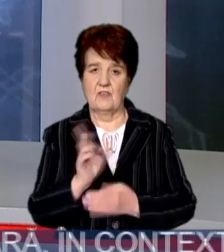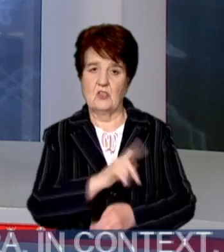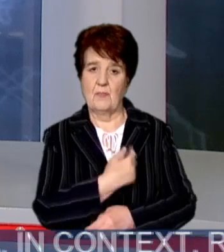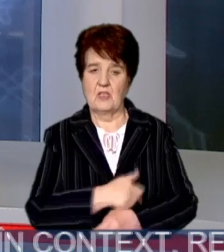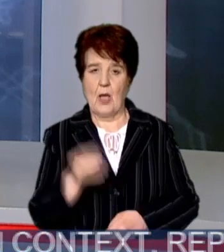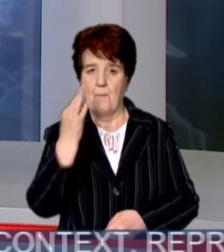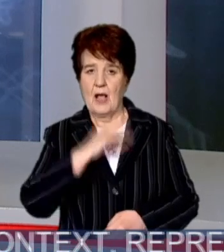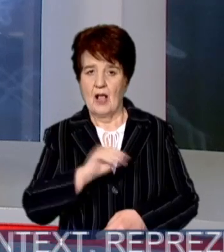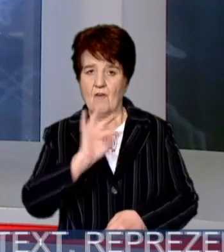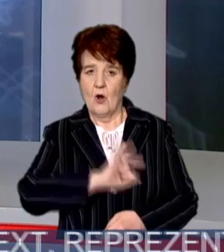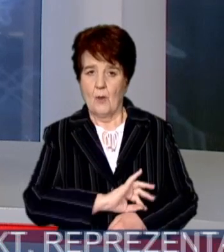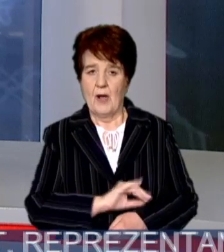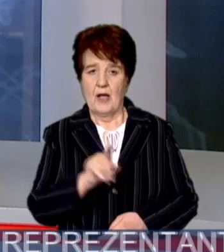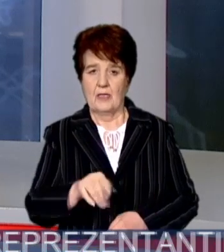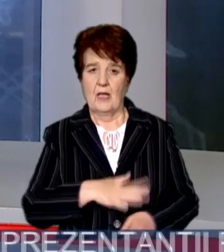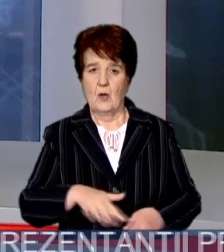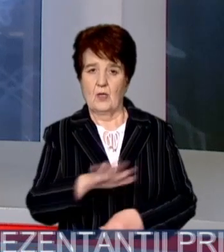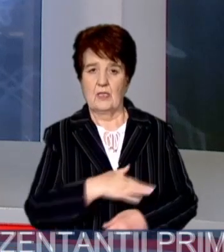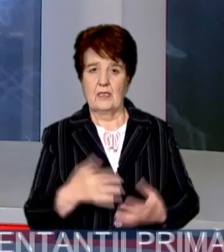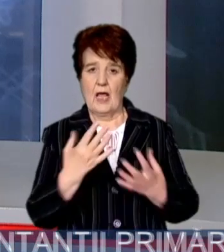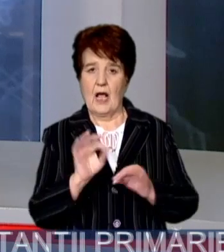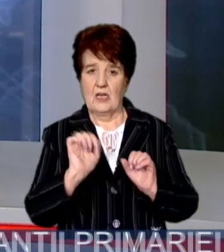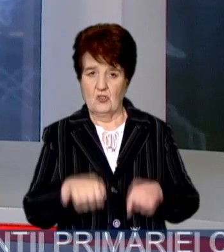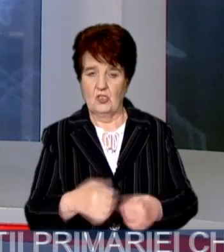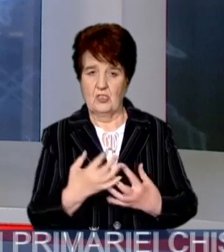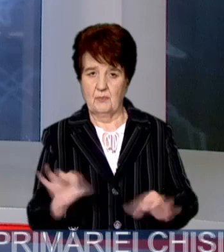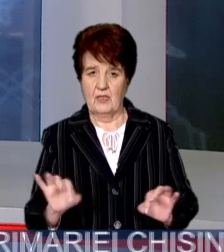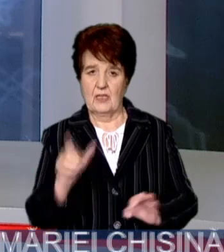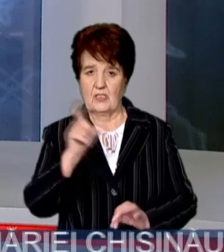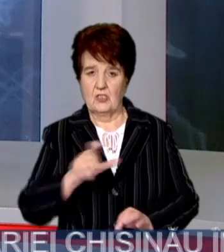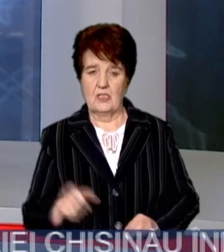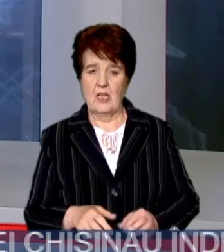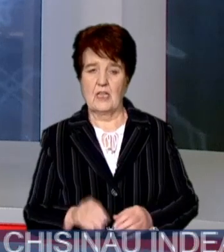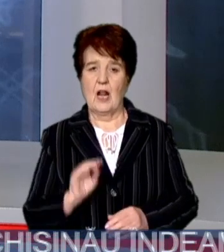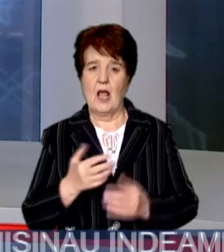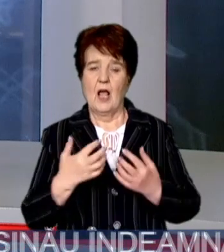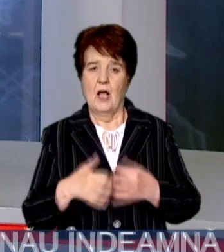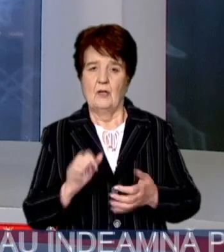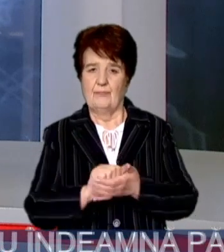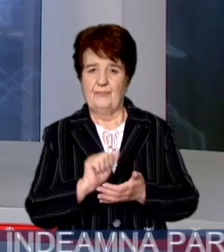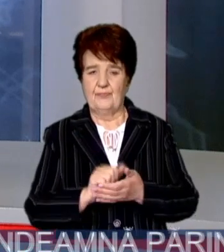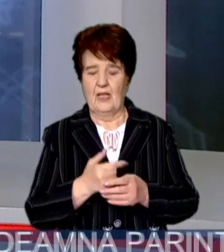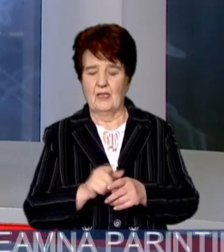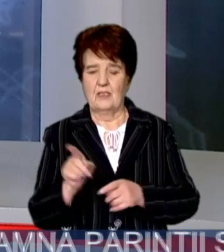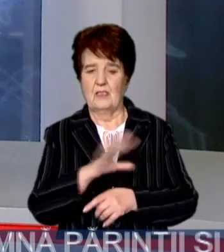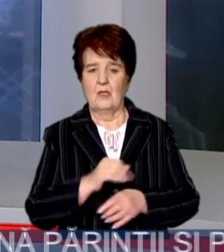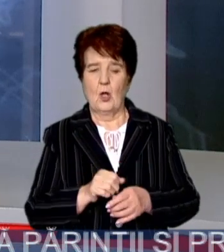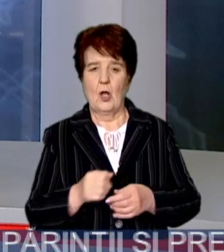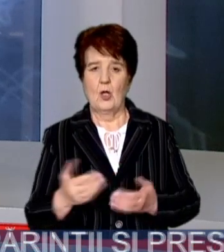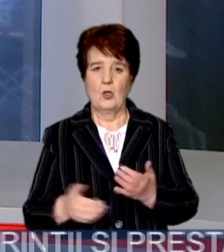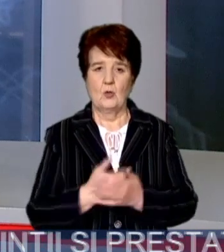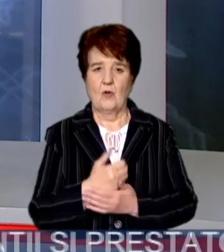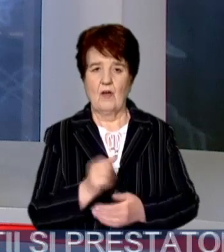medicale performante în localitatea lor. Accesibilitatea cetățenilor la utilaje moderne este ceea ce dorim, susține ministrul sănătății